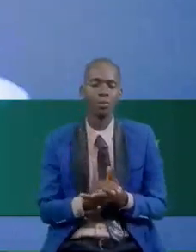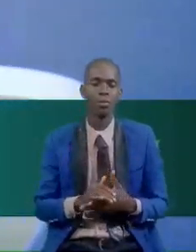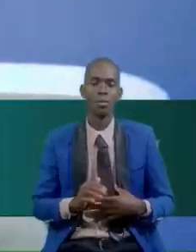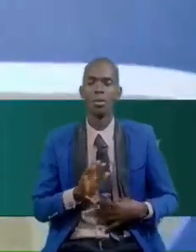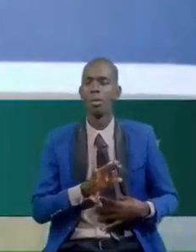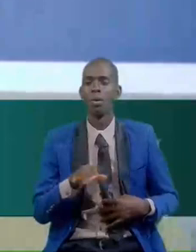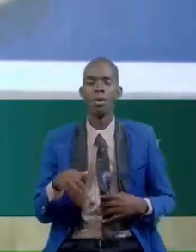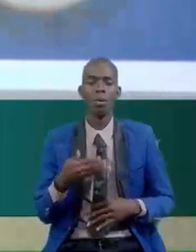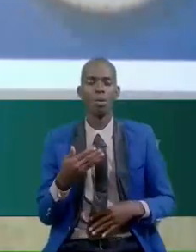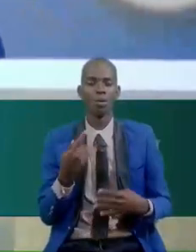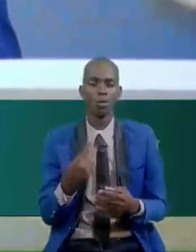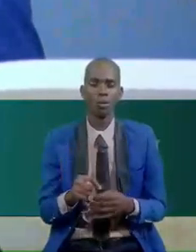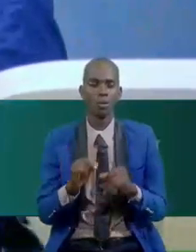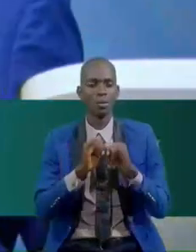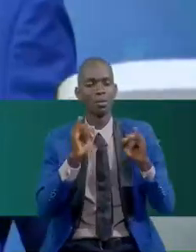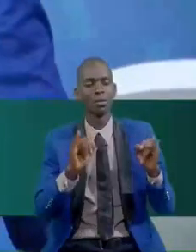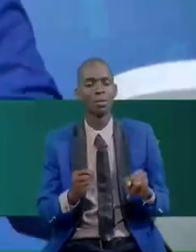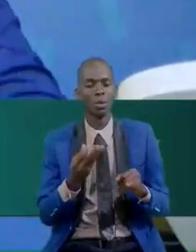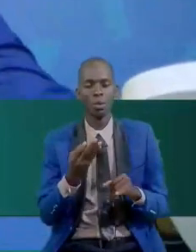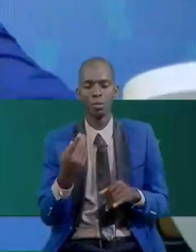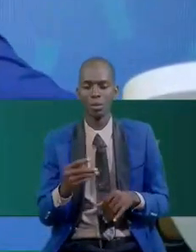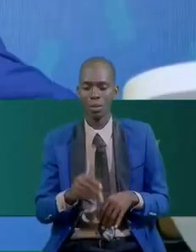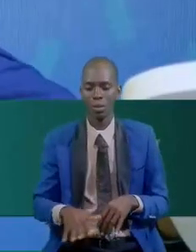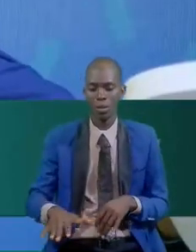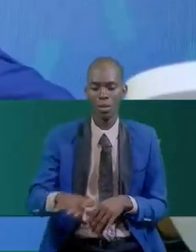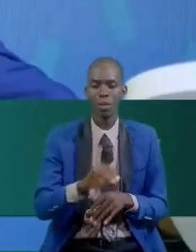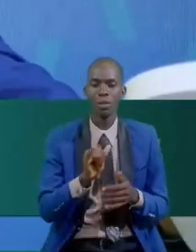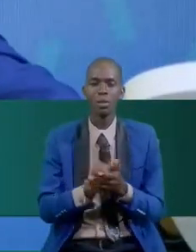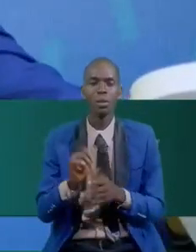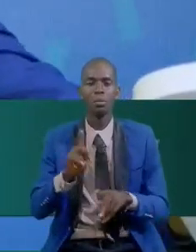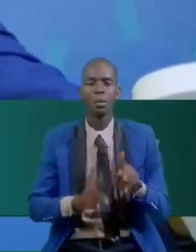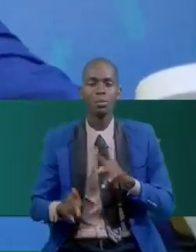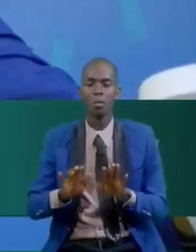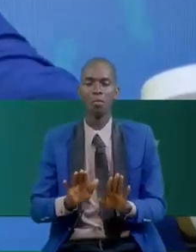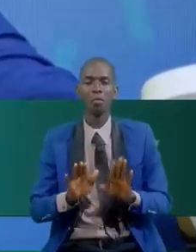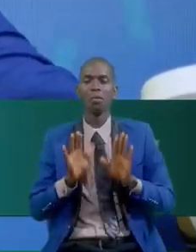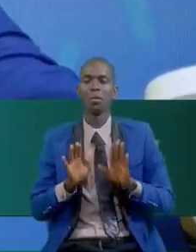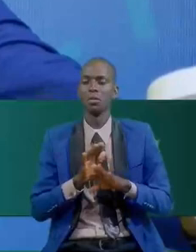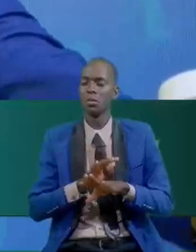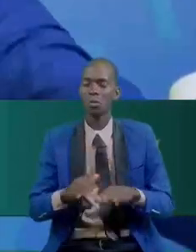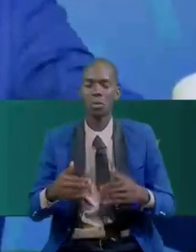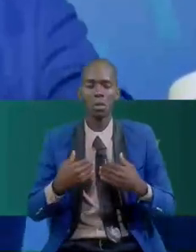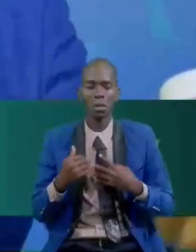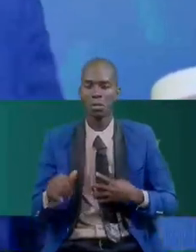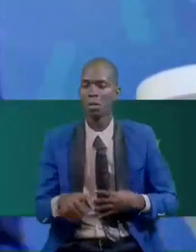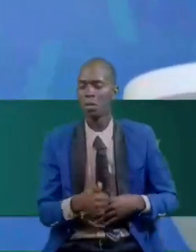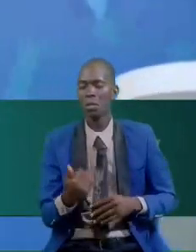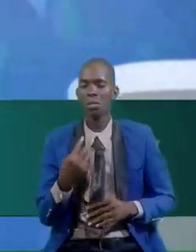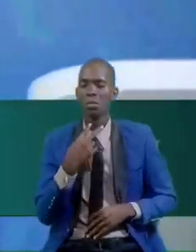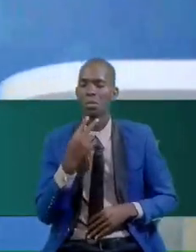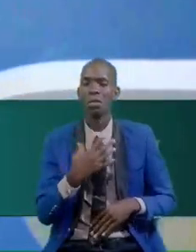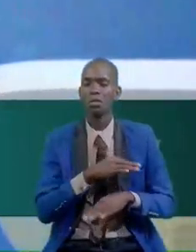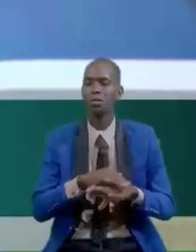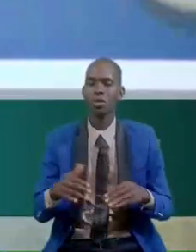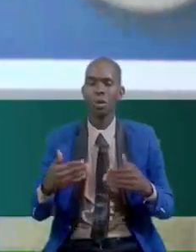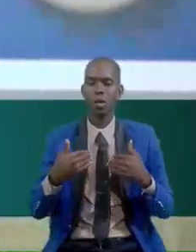Tous ces dieux du pays que les gens craignent. Et ces dieux n'ont pas de voix et